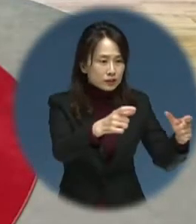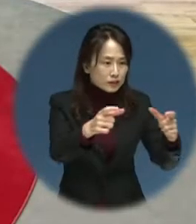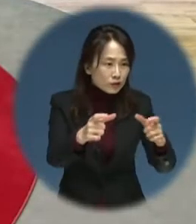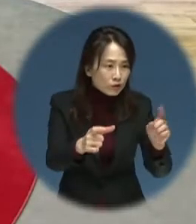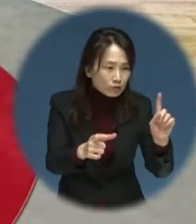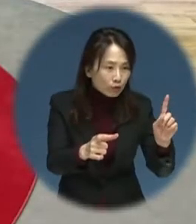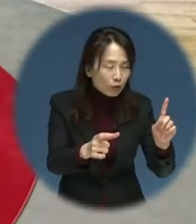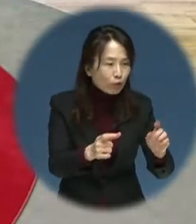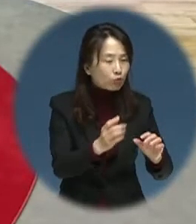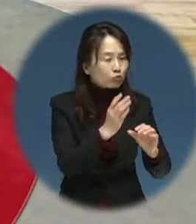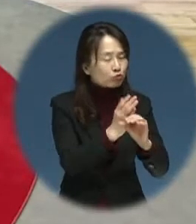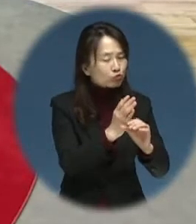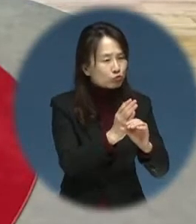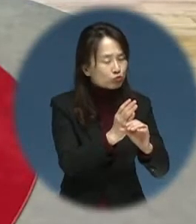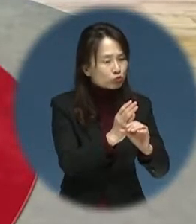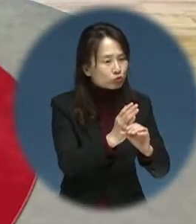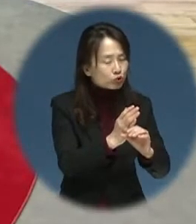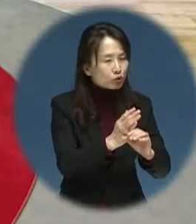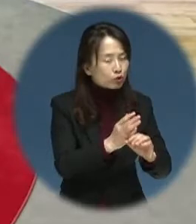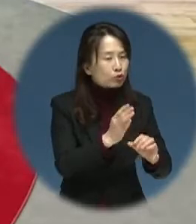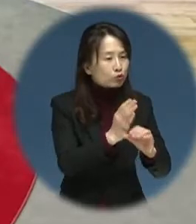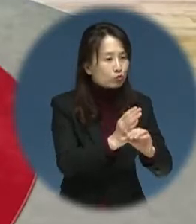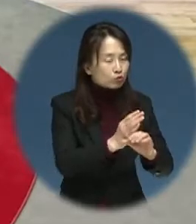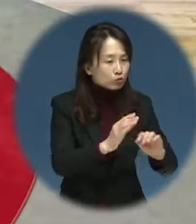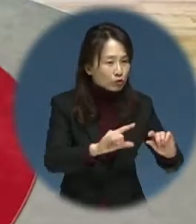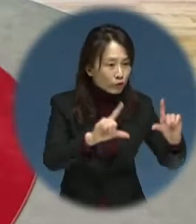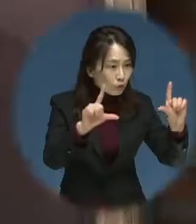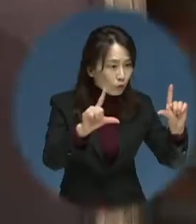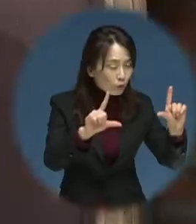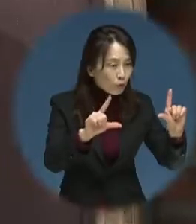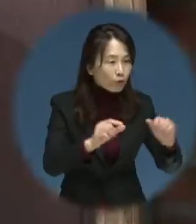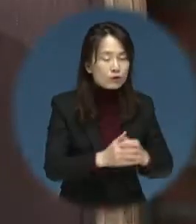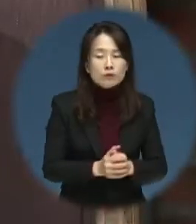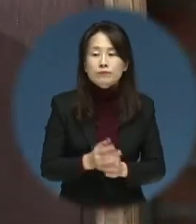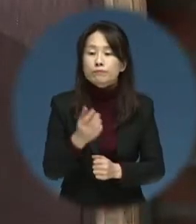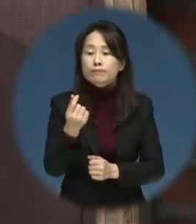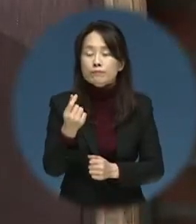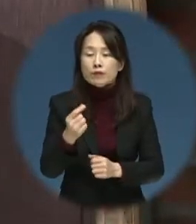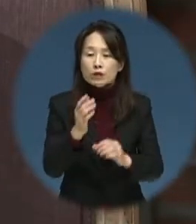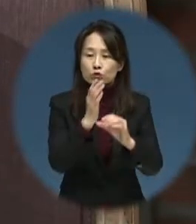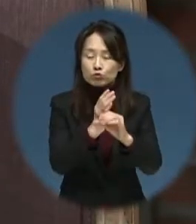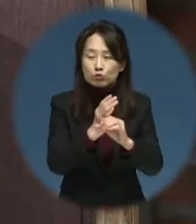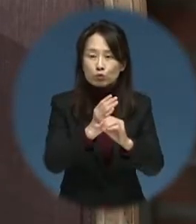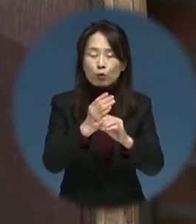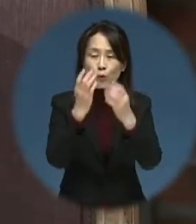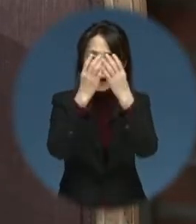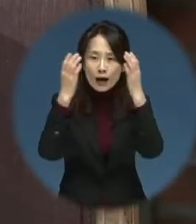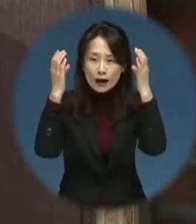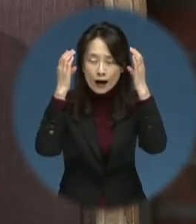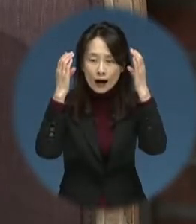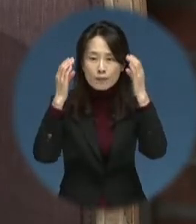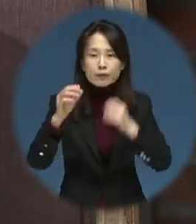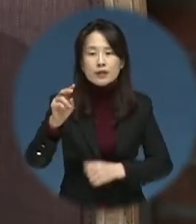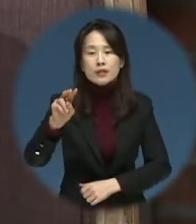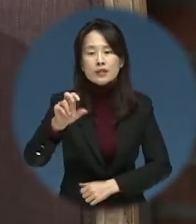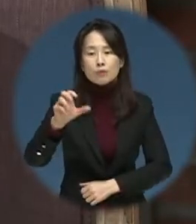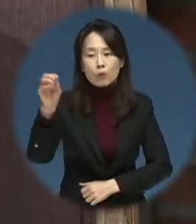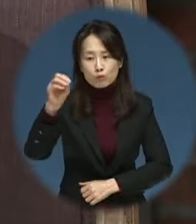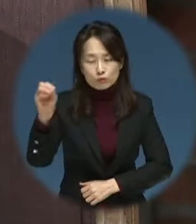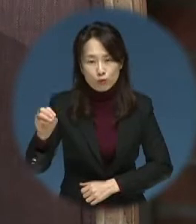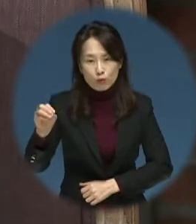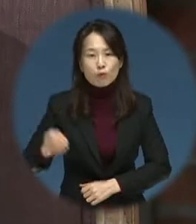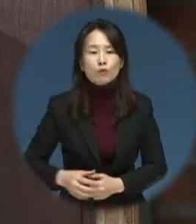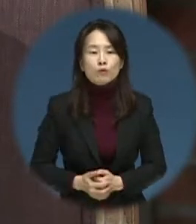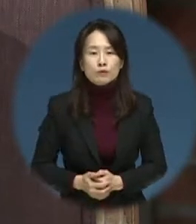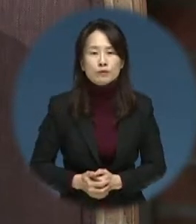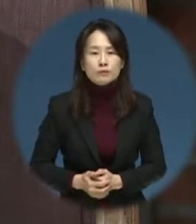주로 중동, 아랍? 네, 중동 아랍이 전체의 한 25% 정도 되고요. 이슬람 전체의 4분의